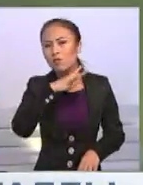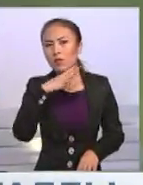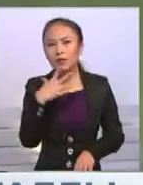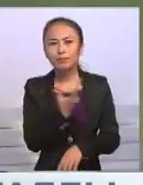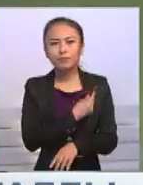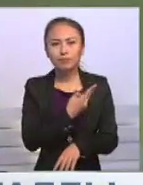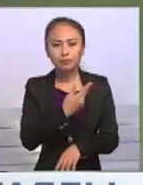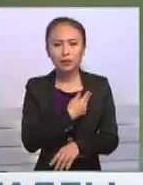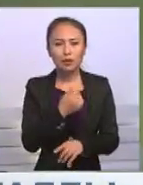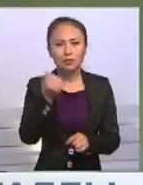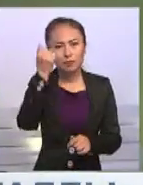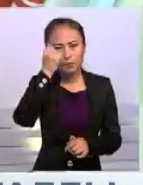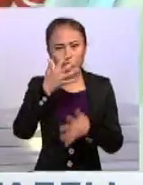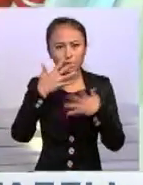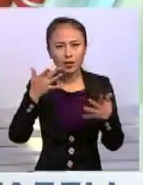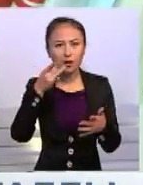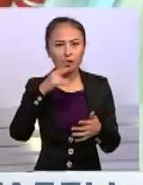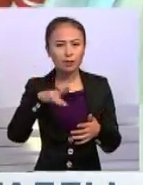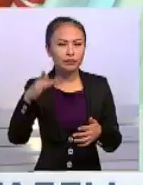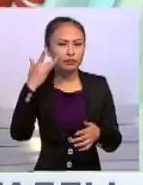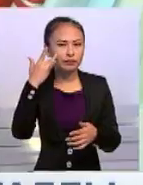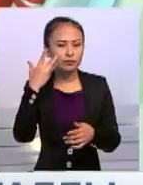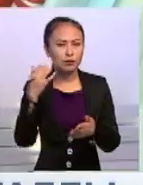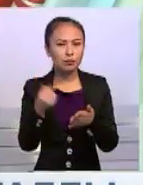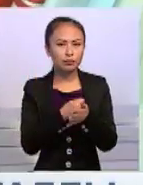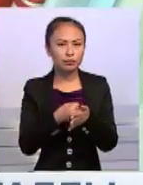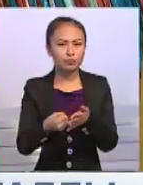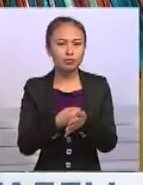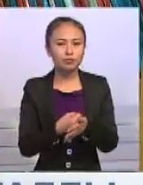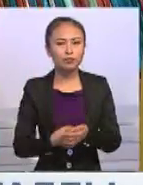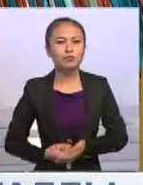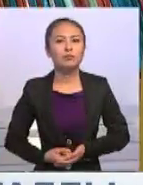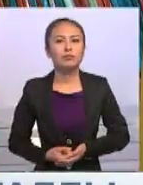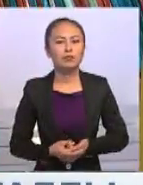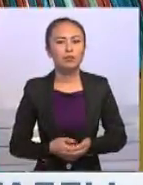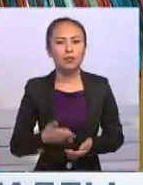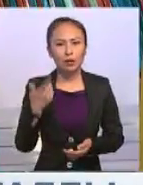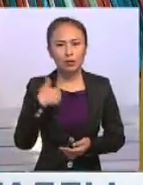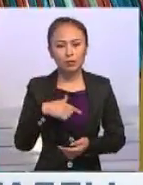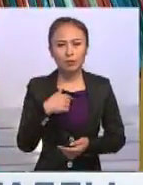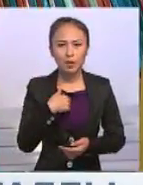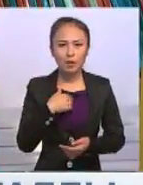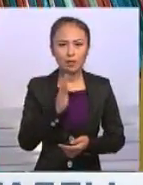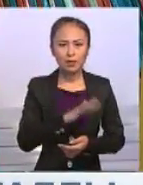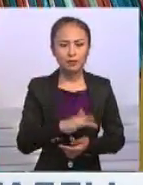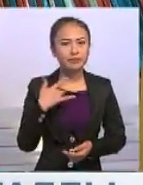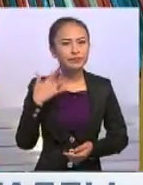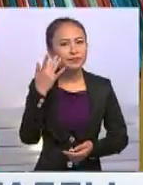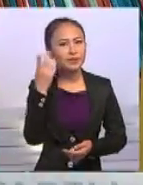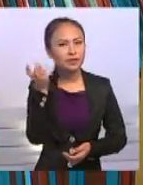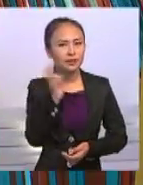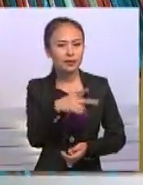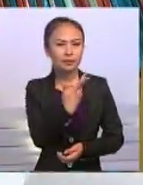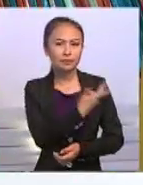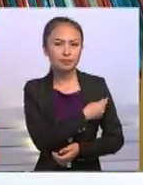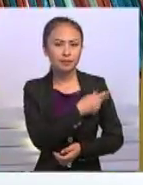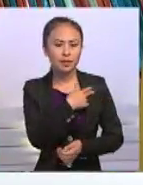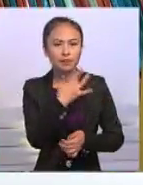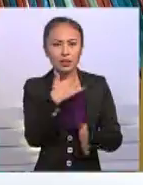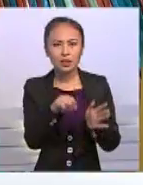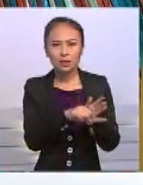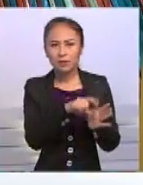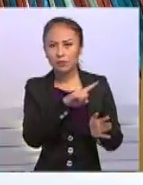екпе ектіргеннің арқасында тұмауға тұтылмай келеді екен. Күйімде, өзімде балаларымызда келіп аламыз. Қыс